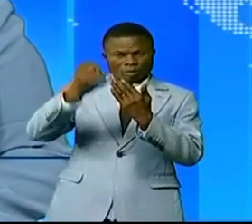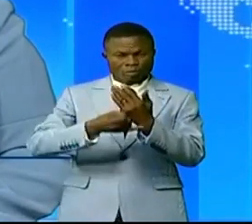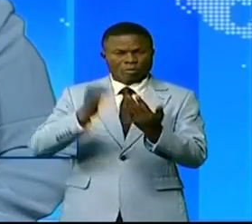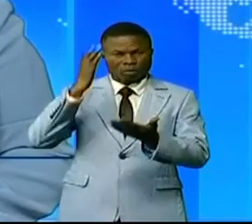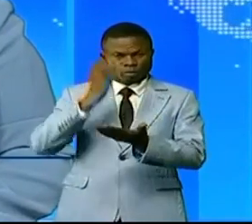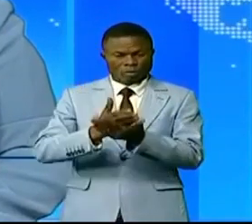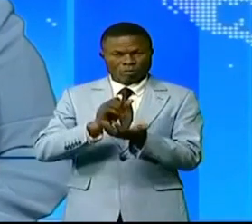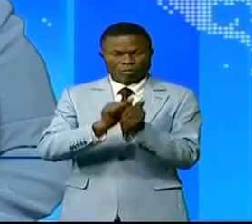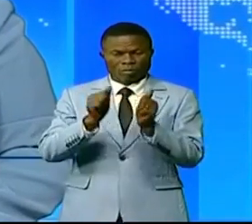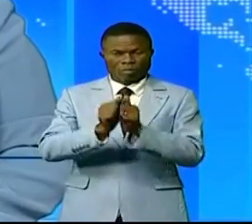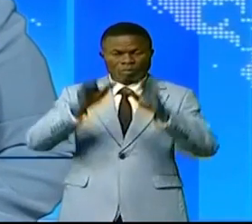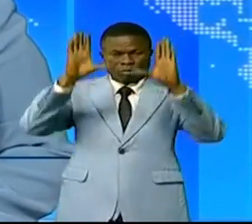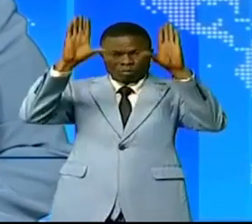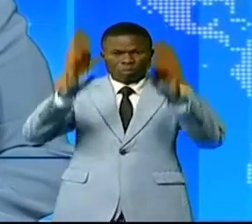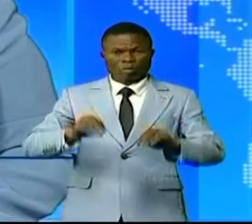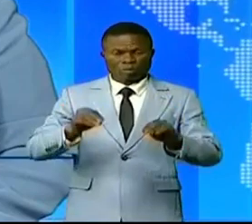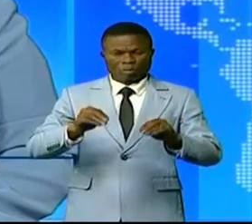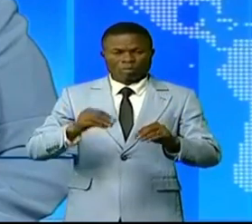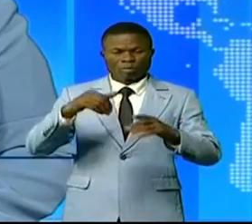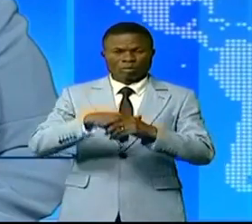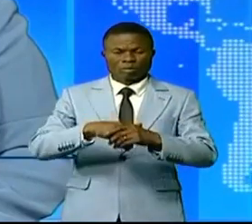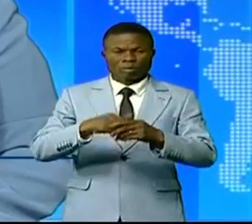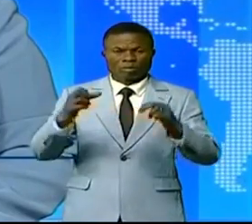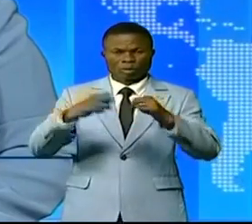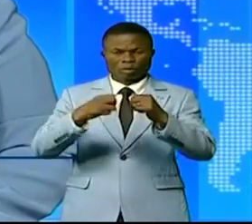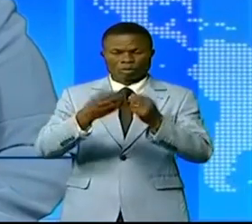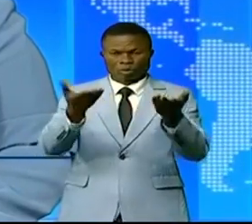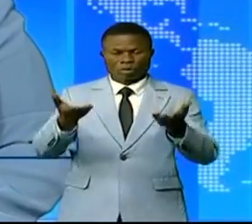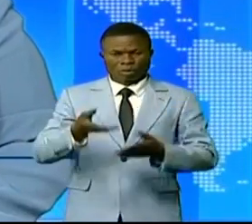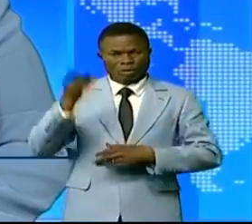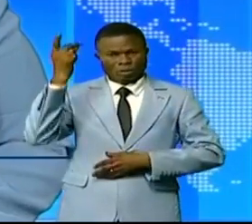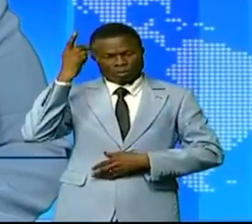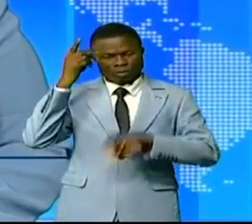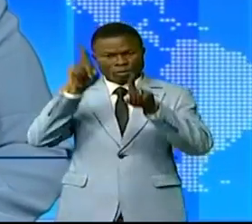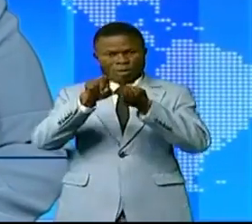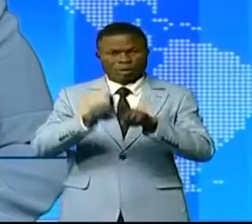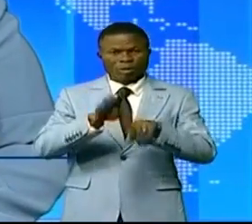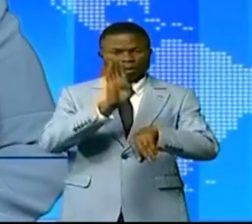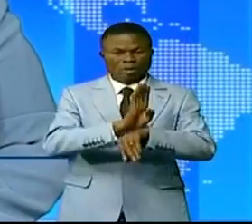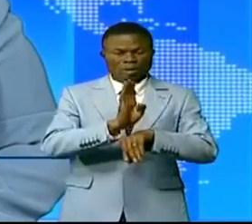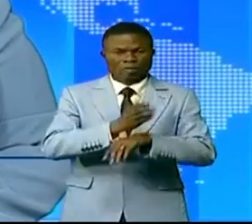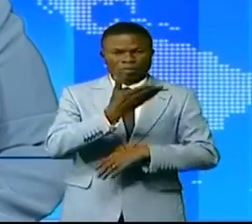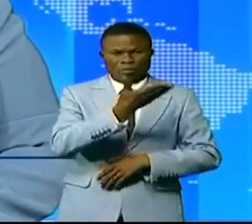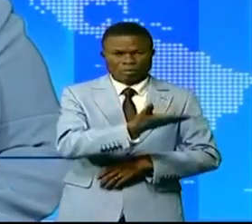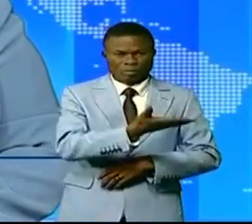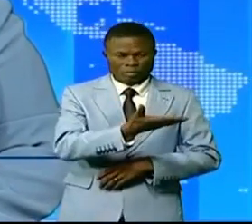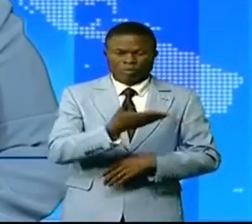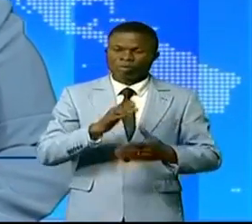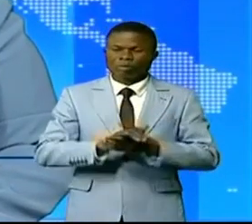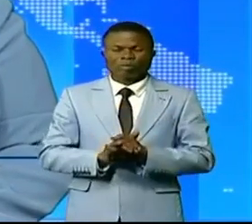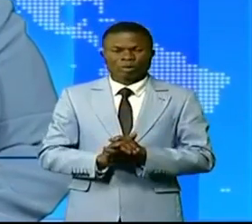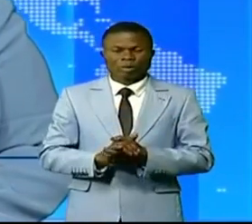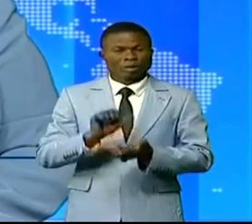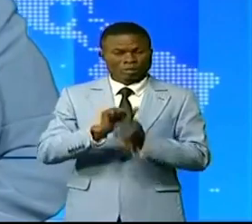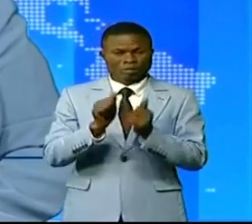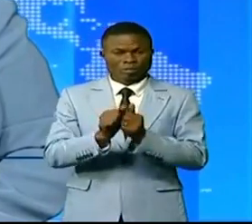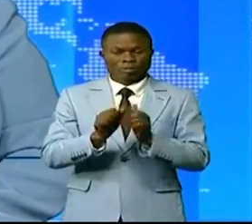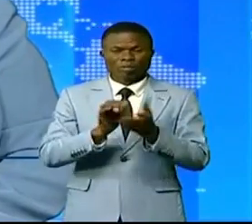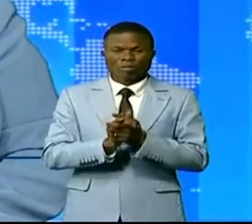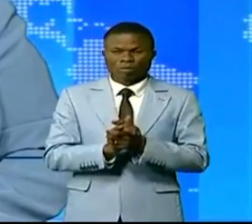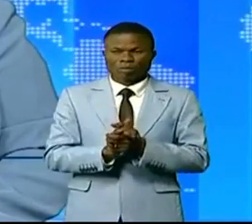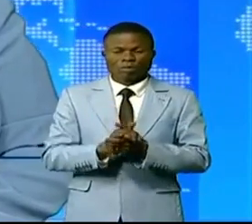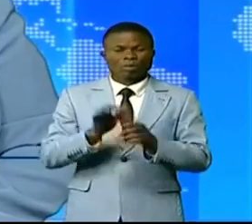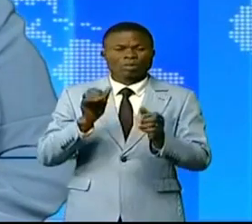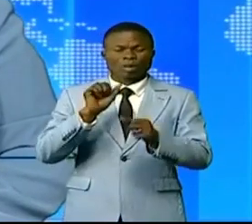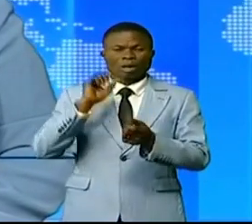aux sérieux problèmes d'approvisionnement en électricité en République démocratique du Congo et en République du Congo. Un monde plus